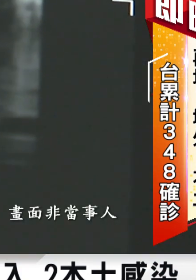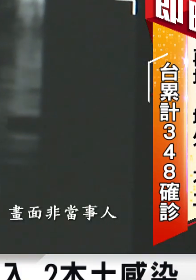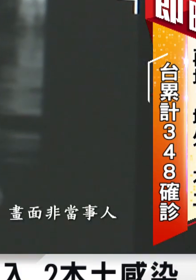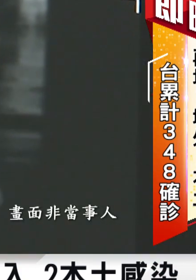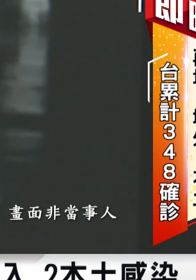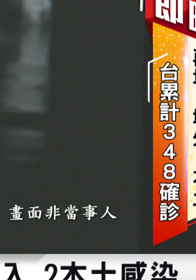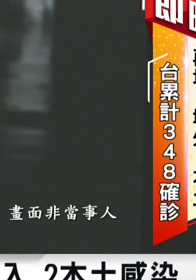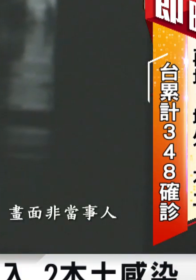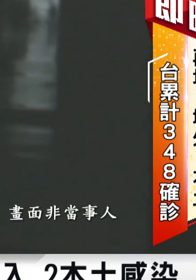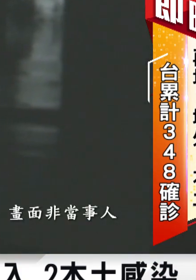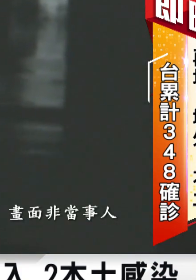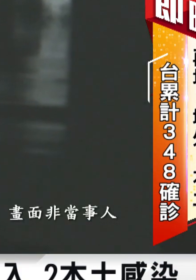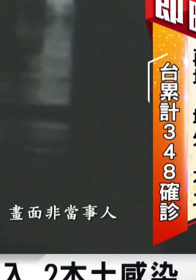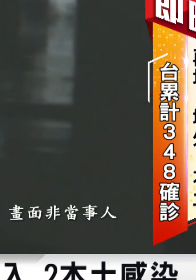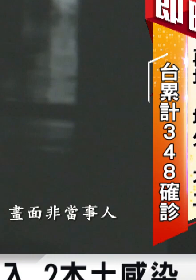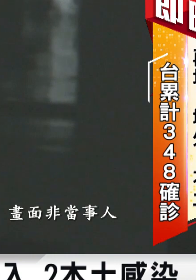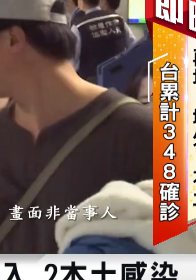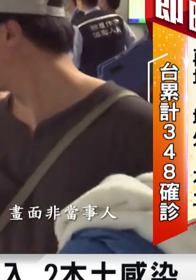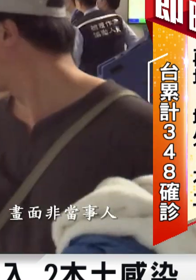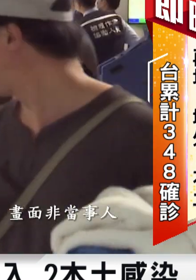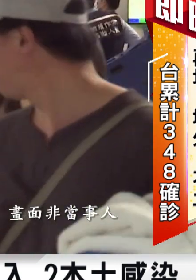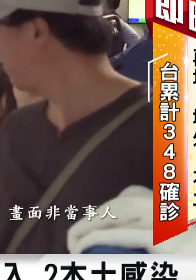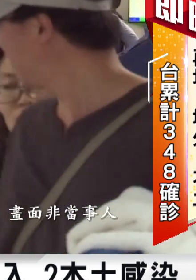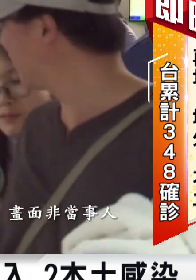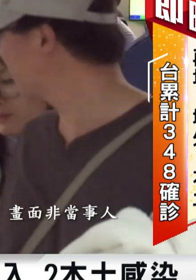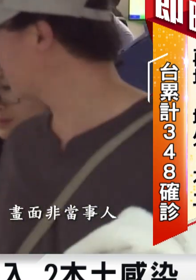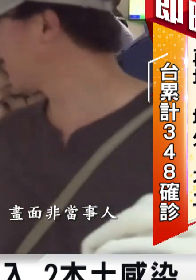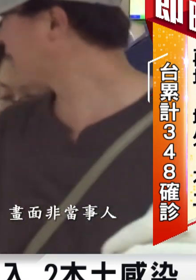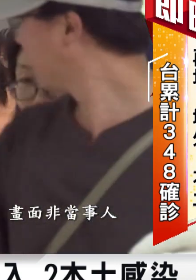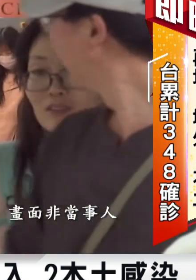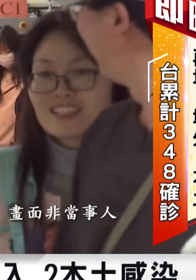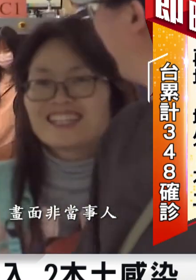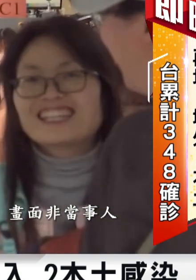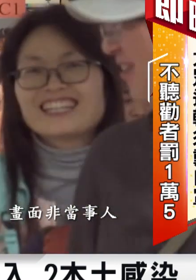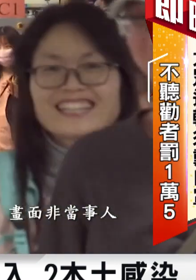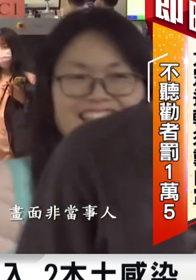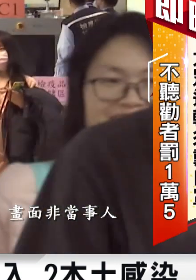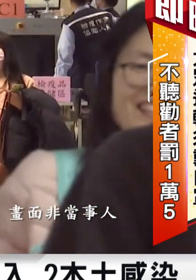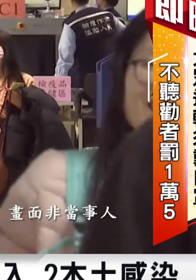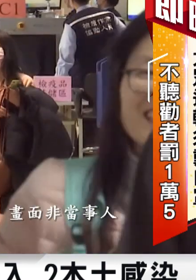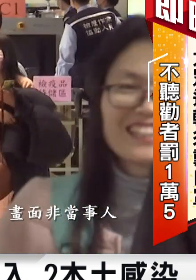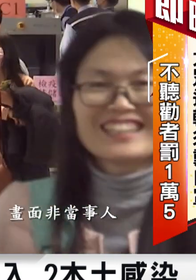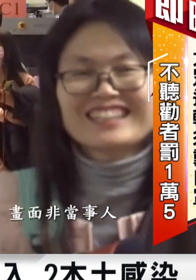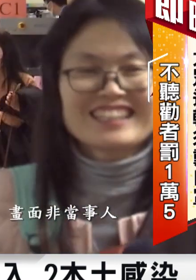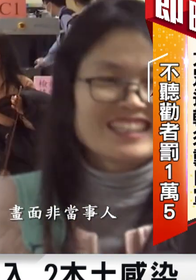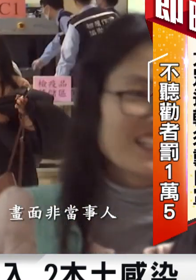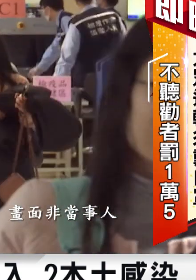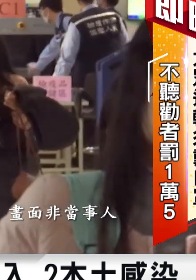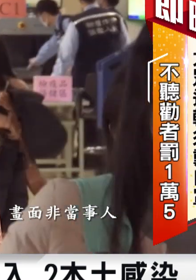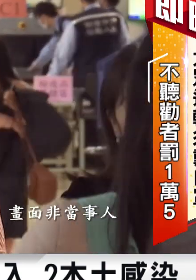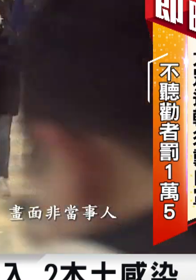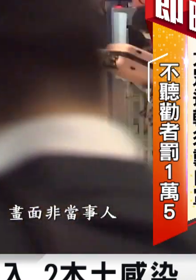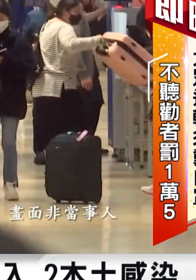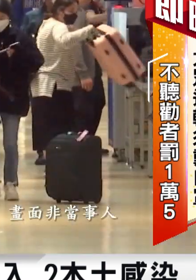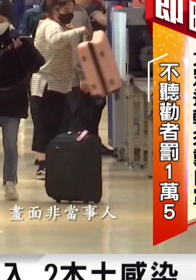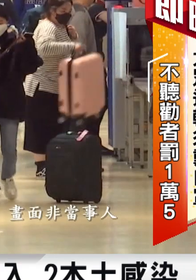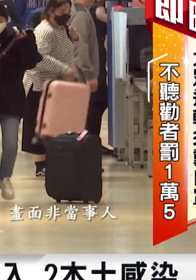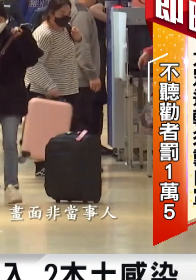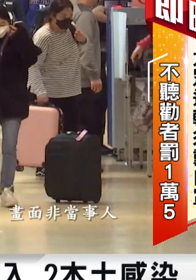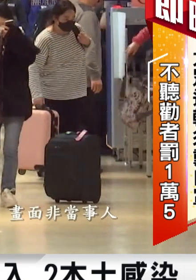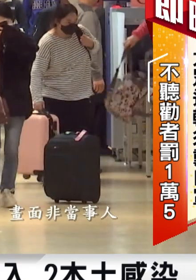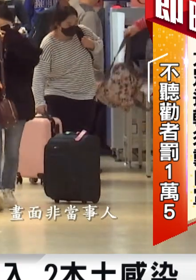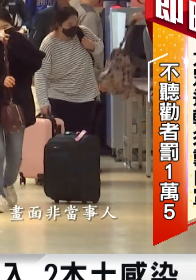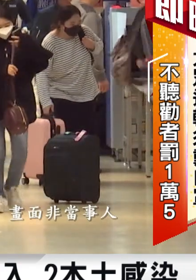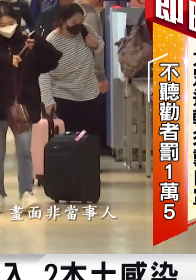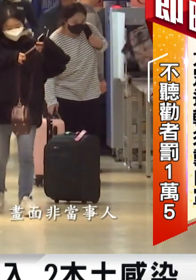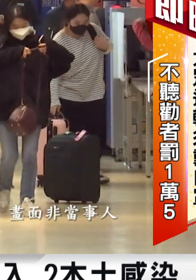感染两例，台湾共累积348名确诊。从两名本土案例，一名案343遭到从美国返台已经